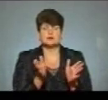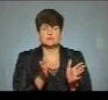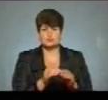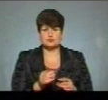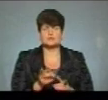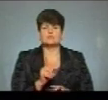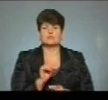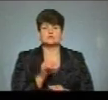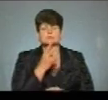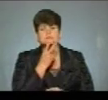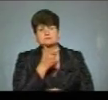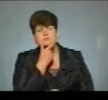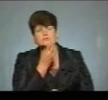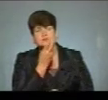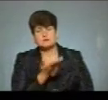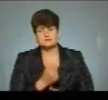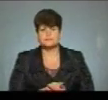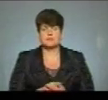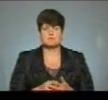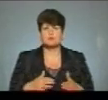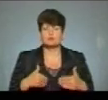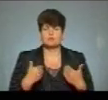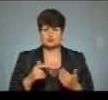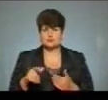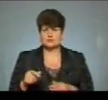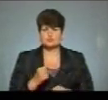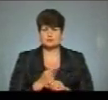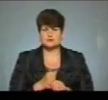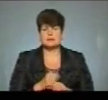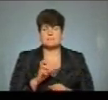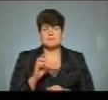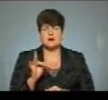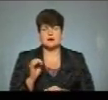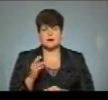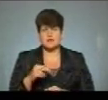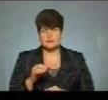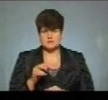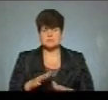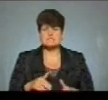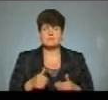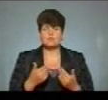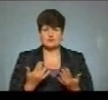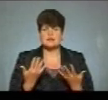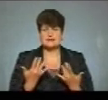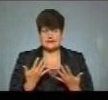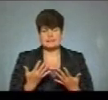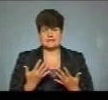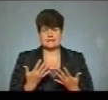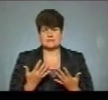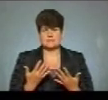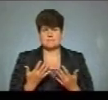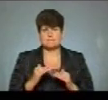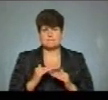там відвідає, щось цікаве буде. Ми пропонуємо громаді обов'язково зробити брендування. Ми запропонували кілька споруд